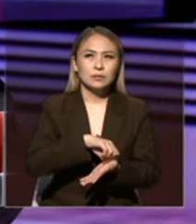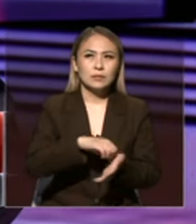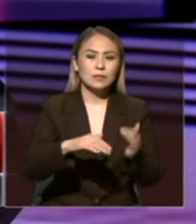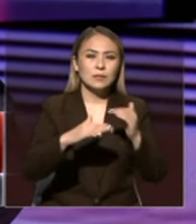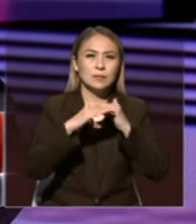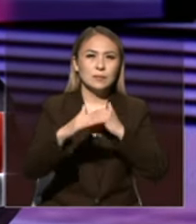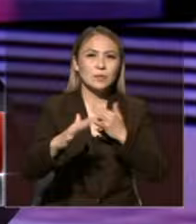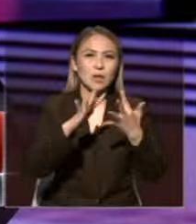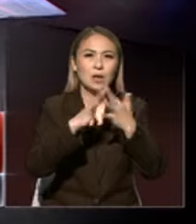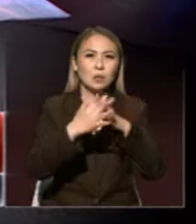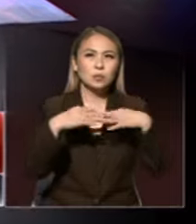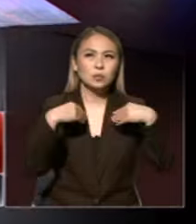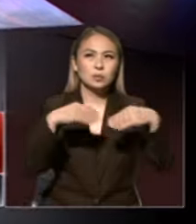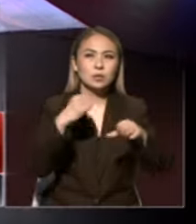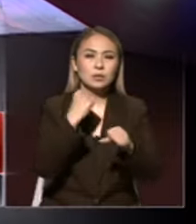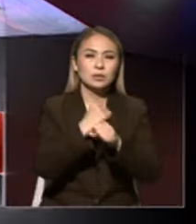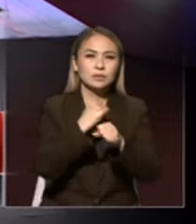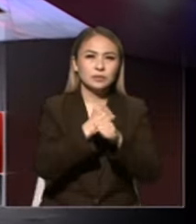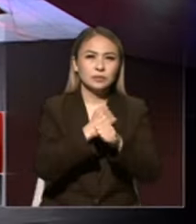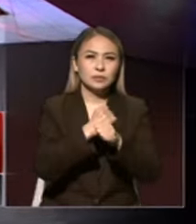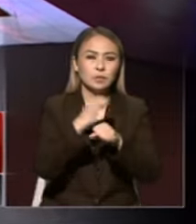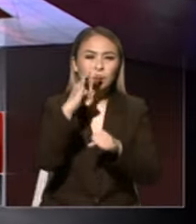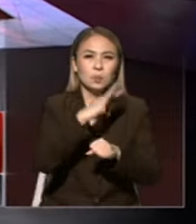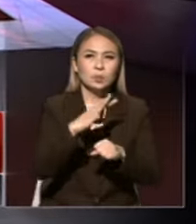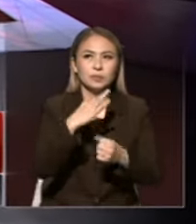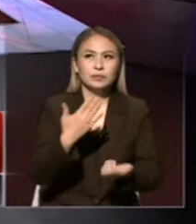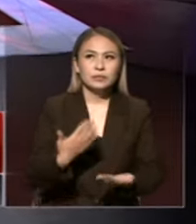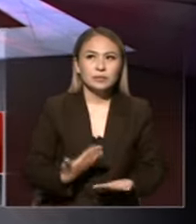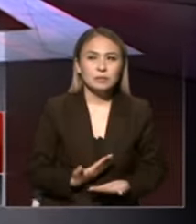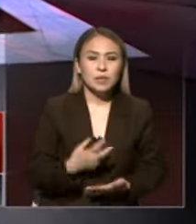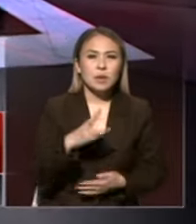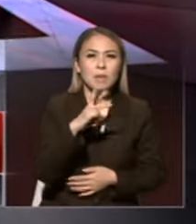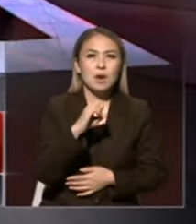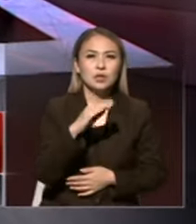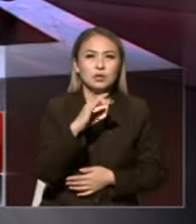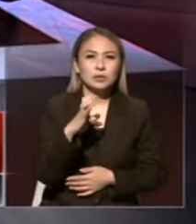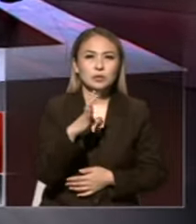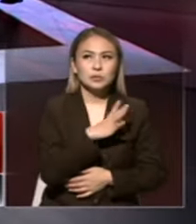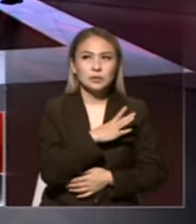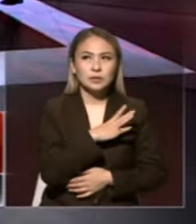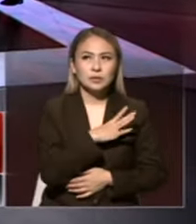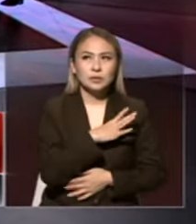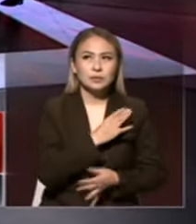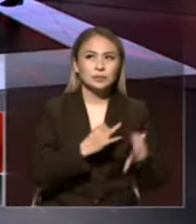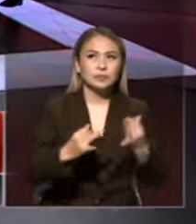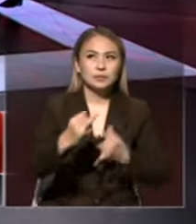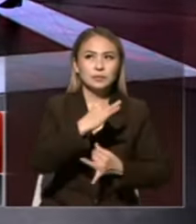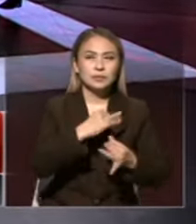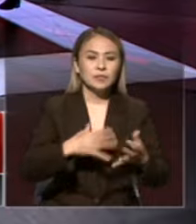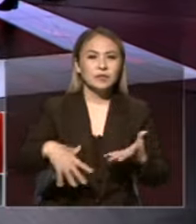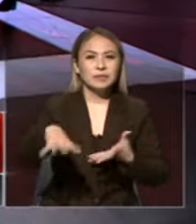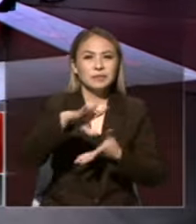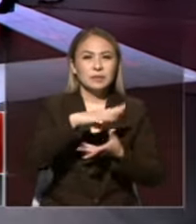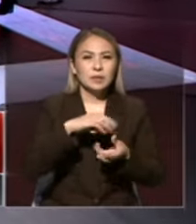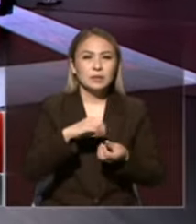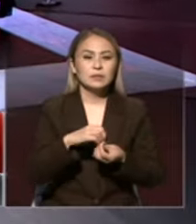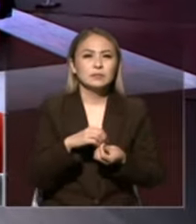отандық ауыл шаруашылығы техникасын құрастыру, оның жағдайы туралы мәжілісте екінші рет қарадық осы мәселені. Барлық